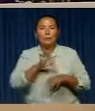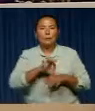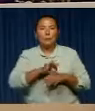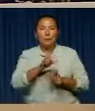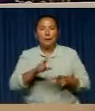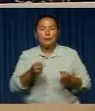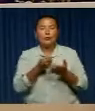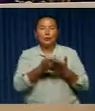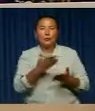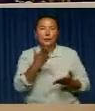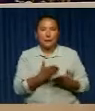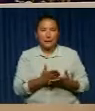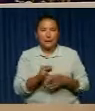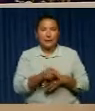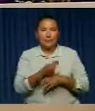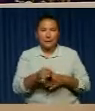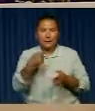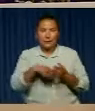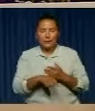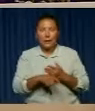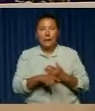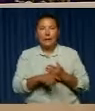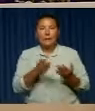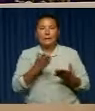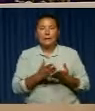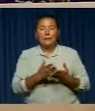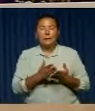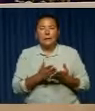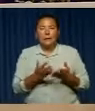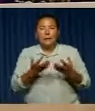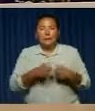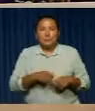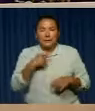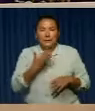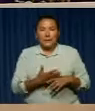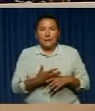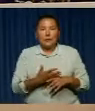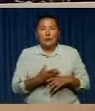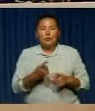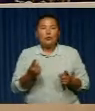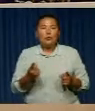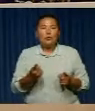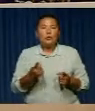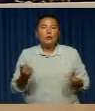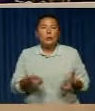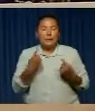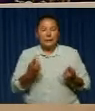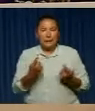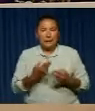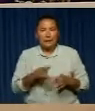емделуде. Емделуде ішінде қатаңдарда бар, орташа есептінде бар. Жеңіл түрдегі оң